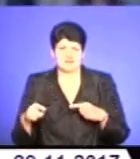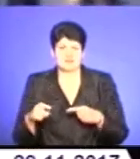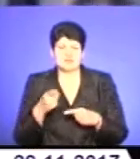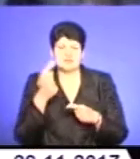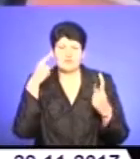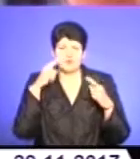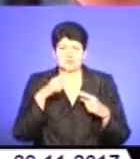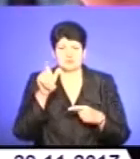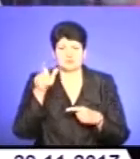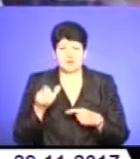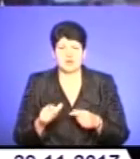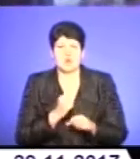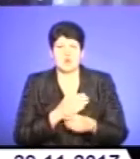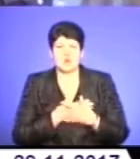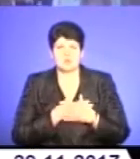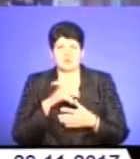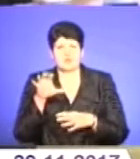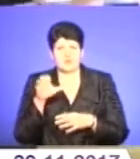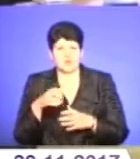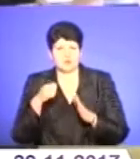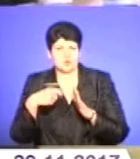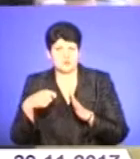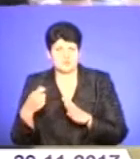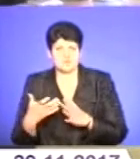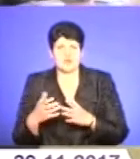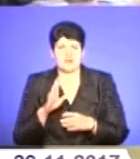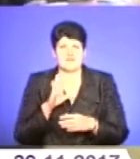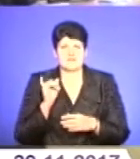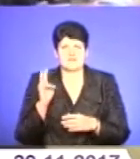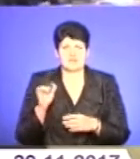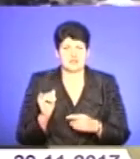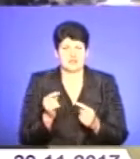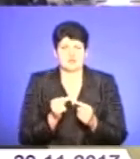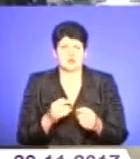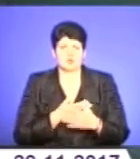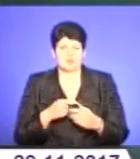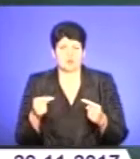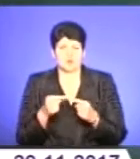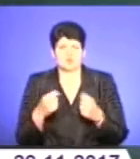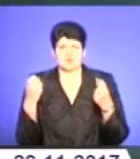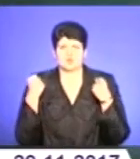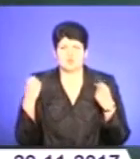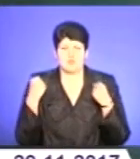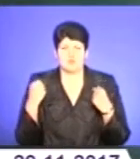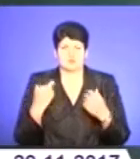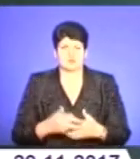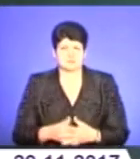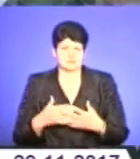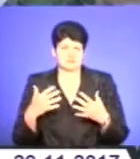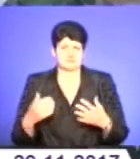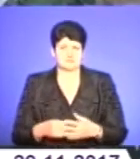творча особистість, любить фото і кінозйомку. Віка ж навпаки, перевагу надає точним наукам, спорту і бойовим